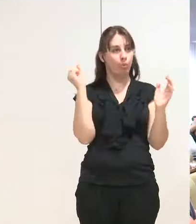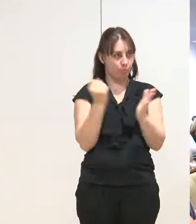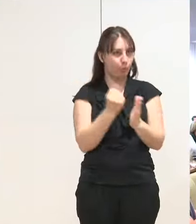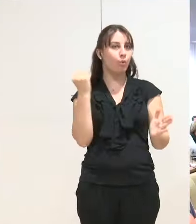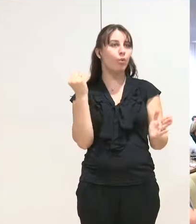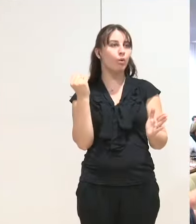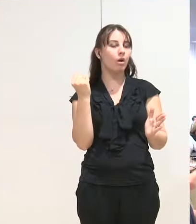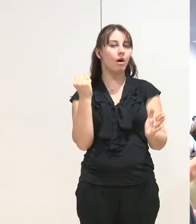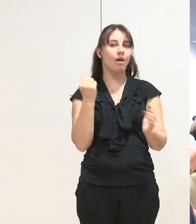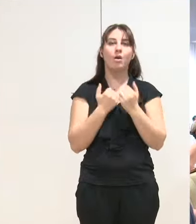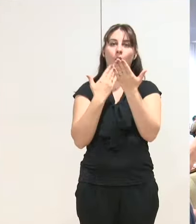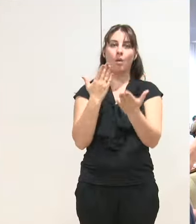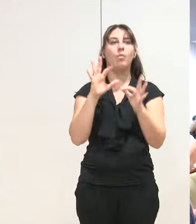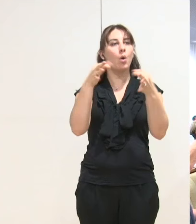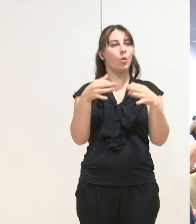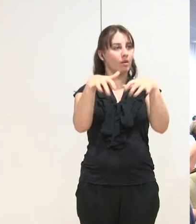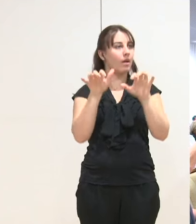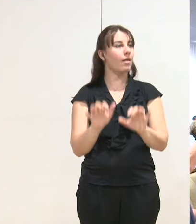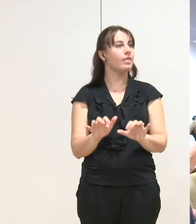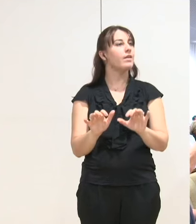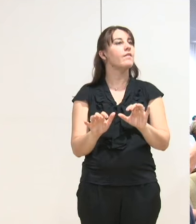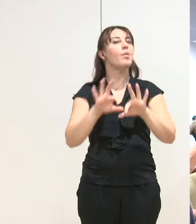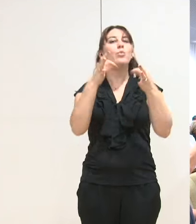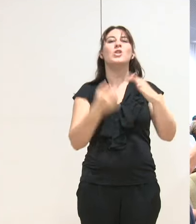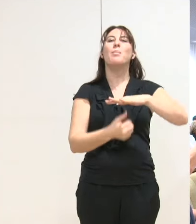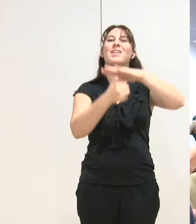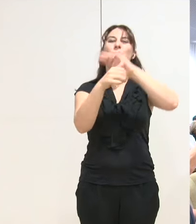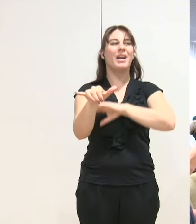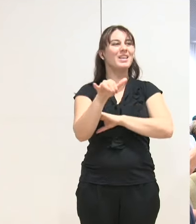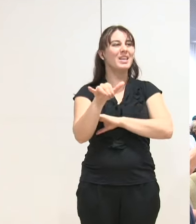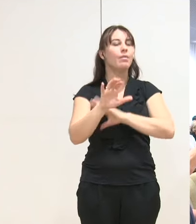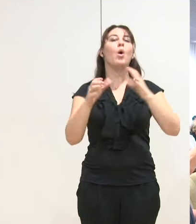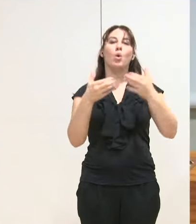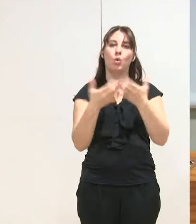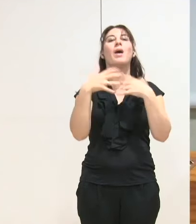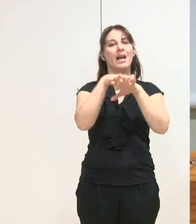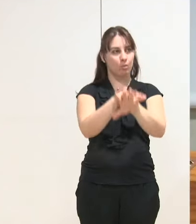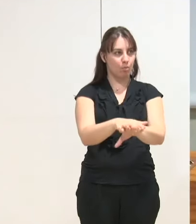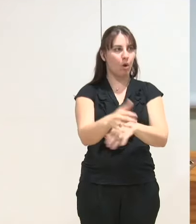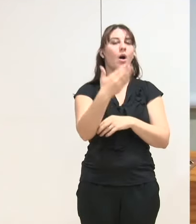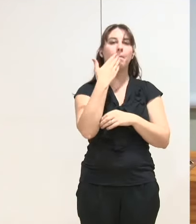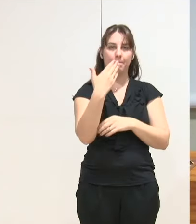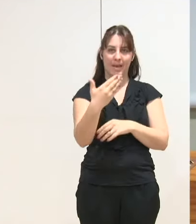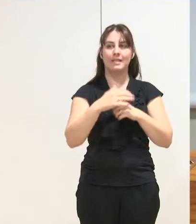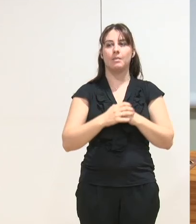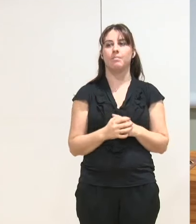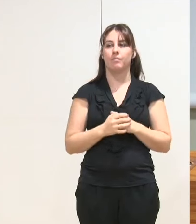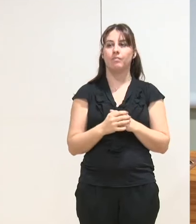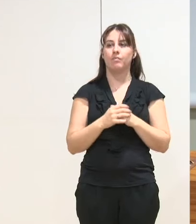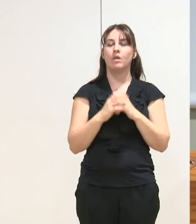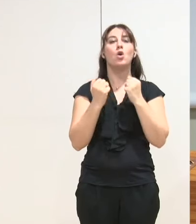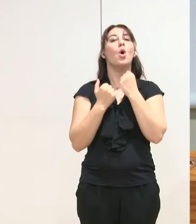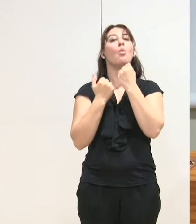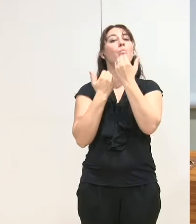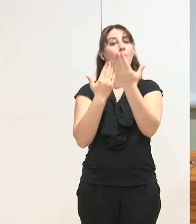ce ce compte administratif du budget principal le groupe du Rassemblement merci je vous propose de